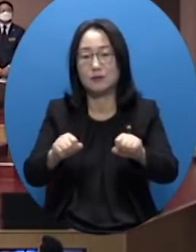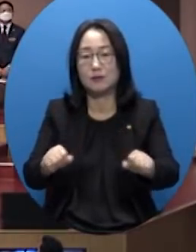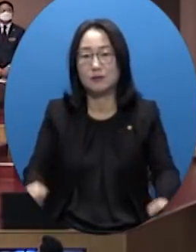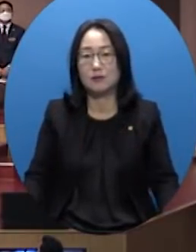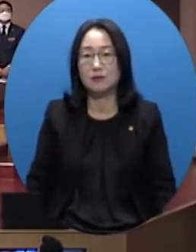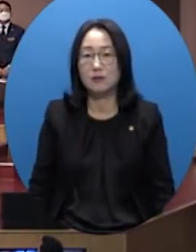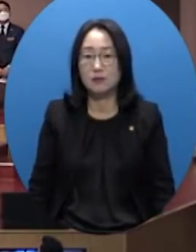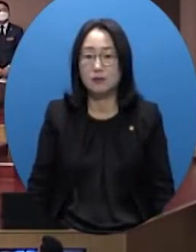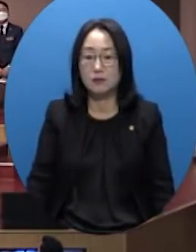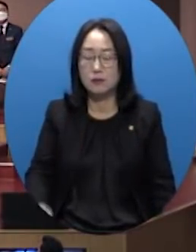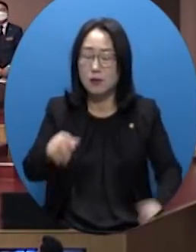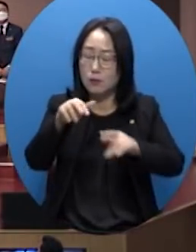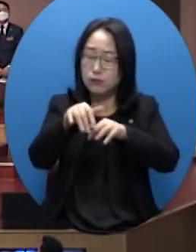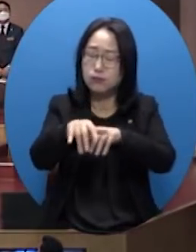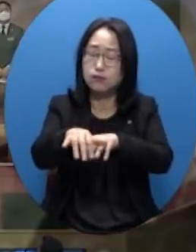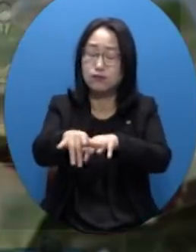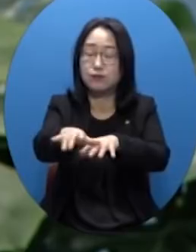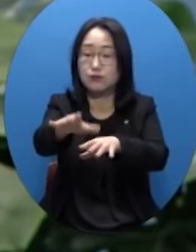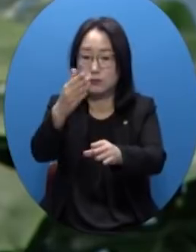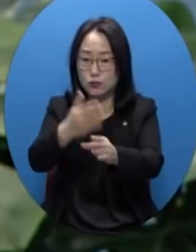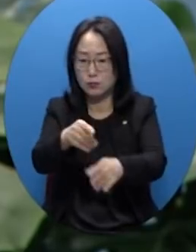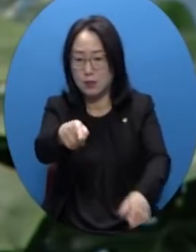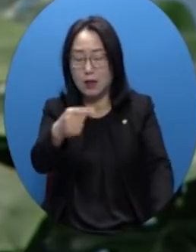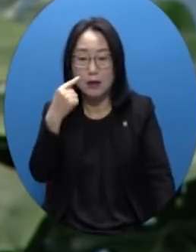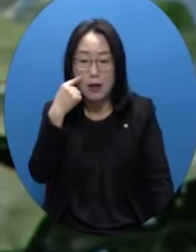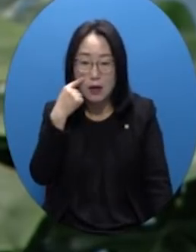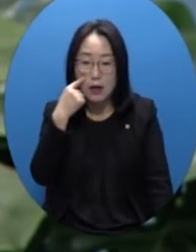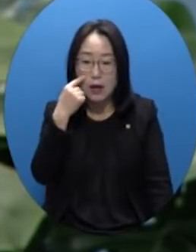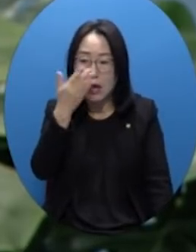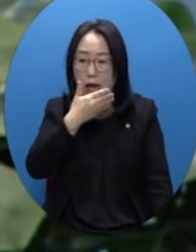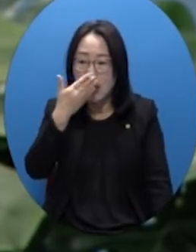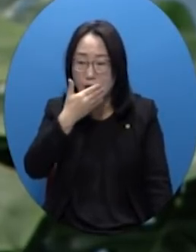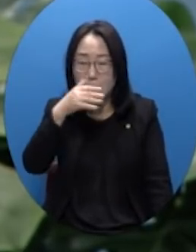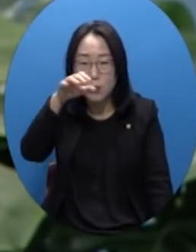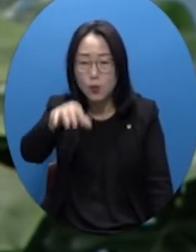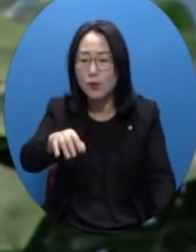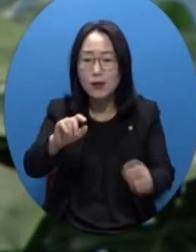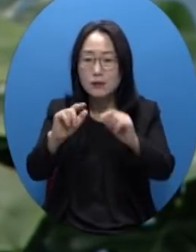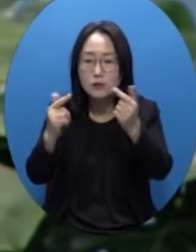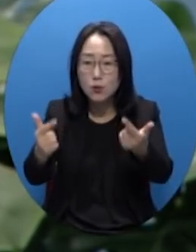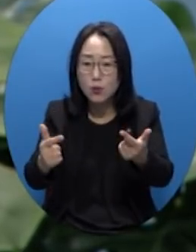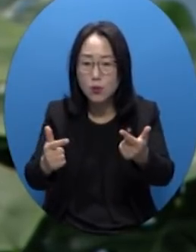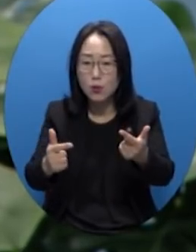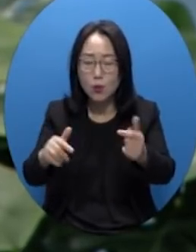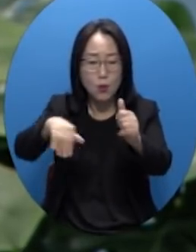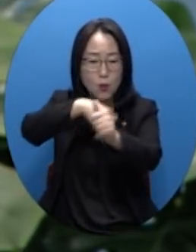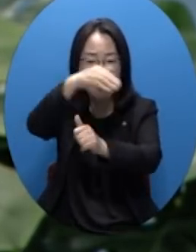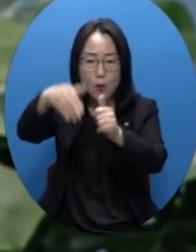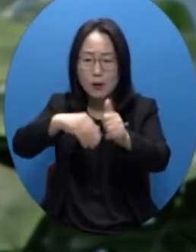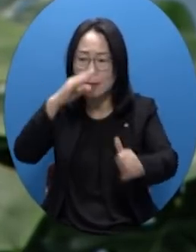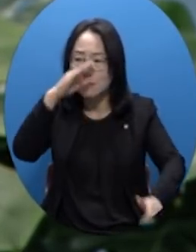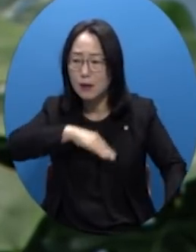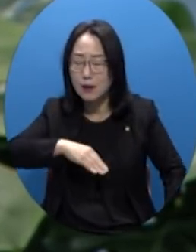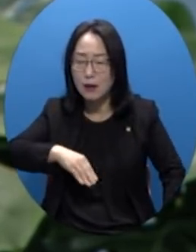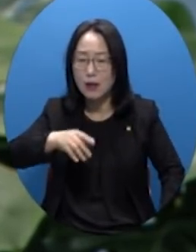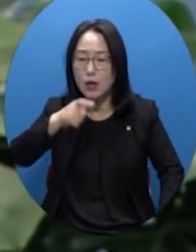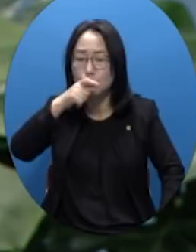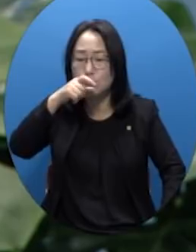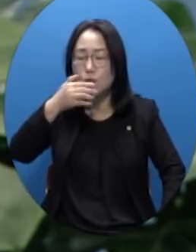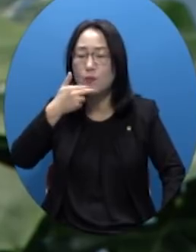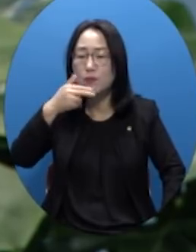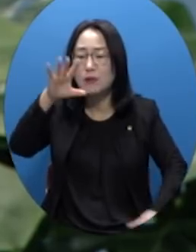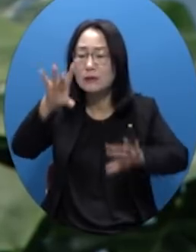그런데 그들 앞에 들어있던 것은 적합 꿀이 흐르는 가나안 땅이 아니라 척박한 환경에 사막 이었습니다